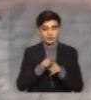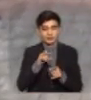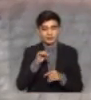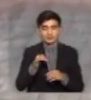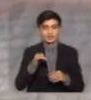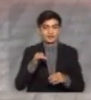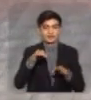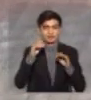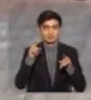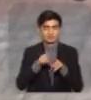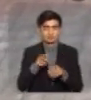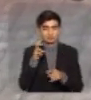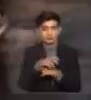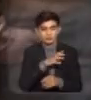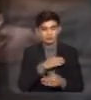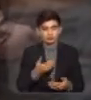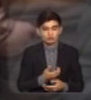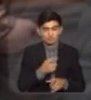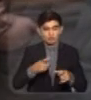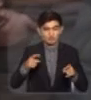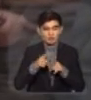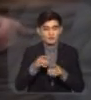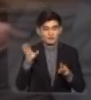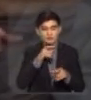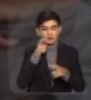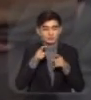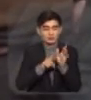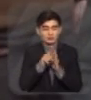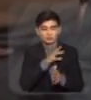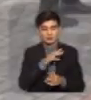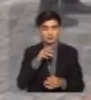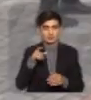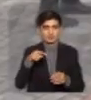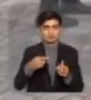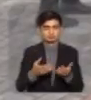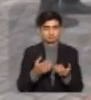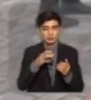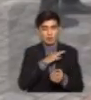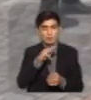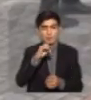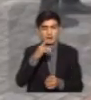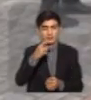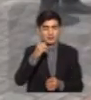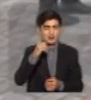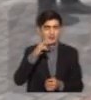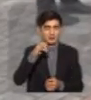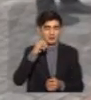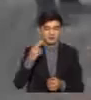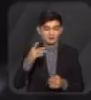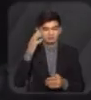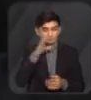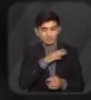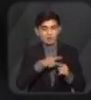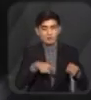үйіне жиналған Жақсы кентінің тұрғындары айғайға басты. Олар іргедегі кен ошағын қазып, марганец өндірмек болған компанияның